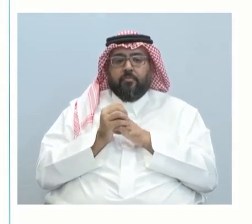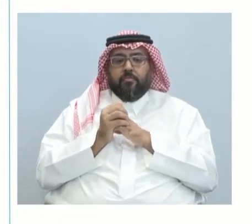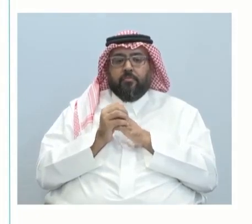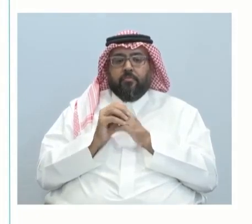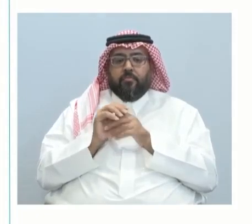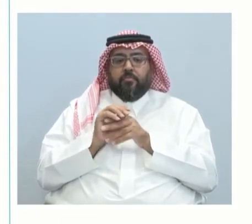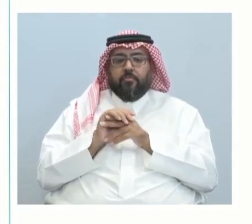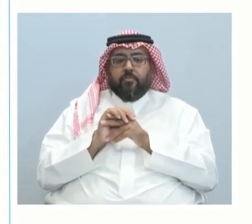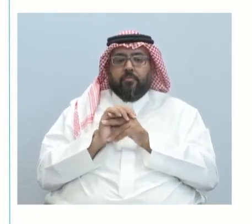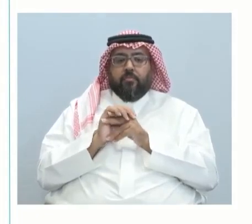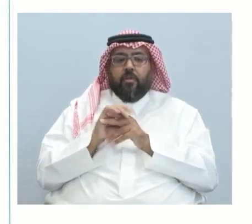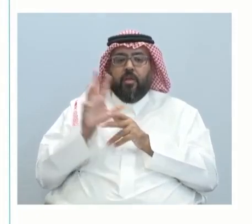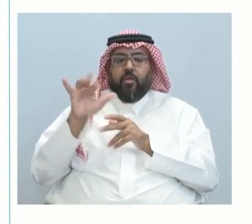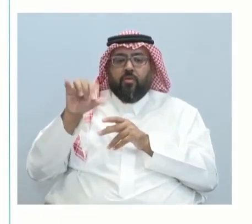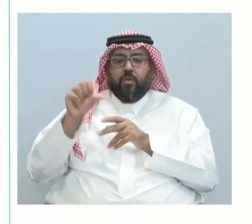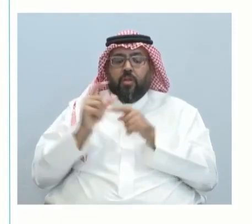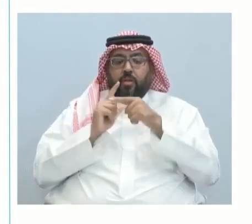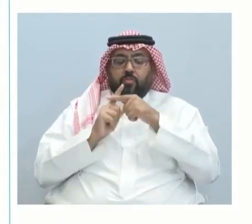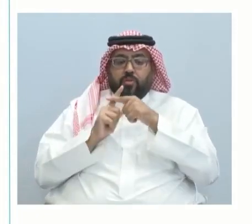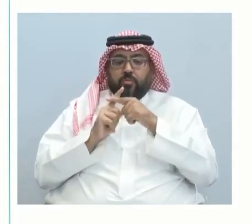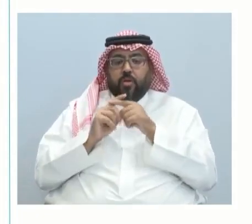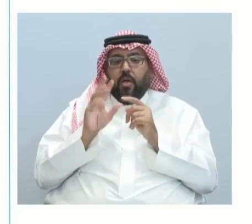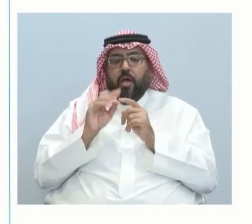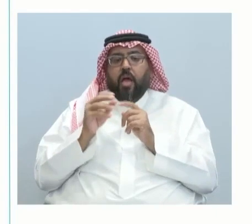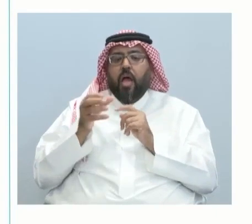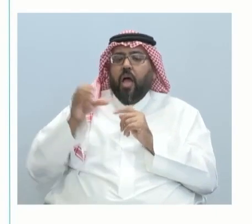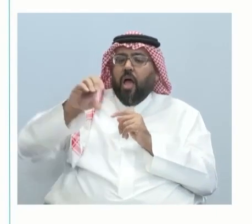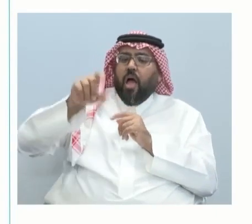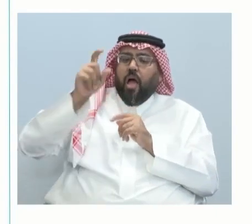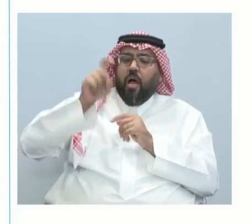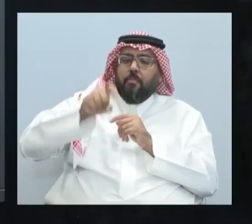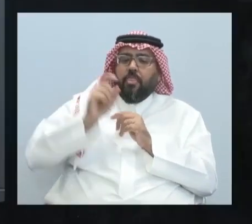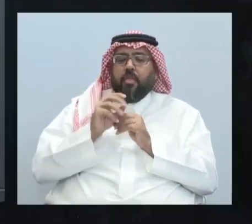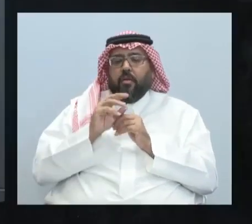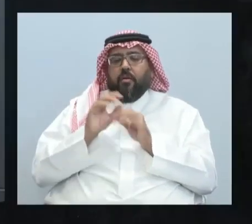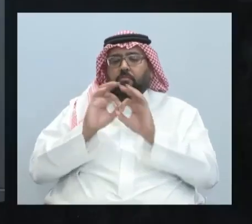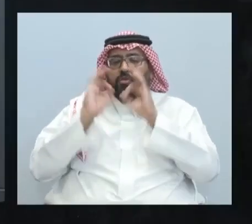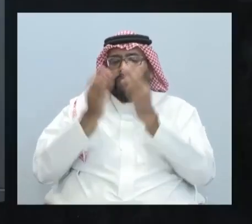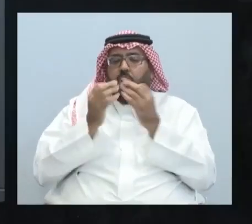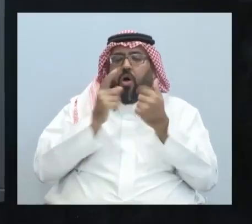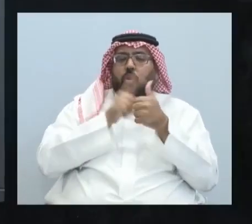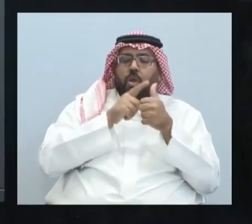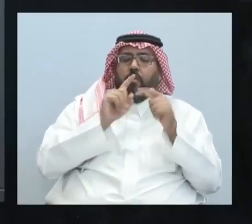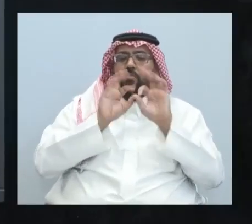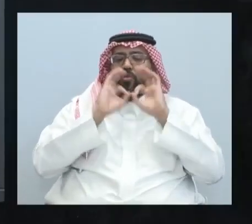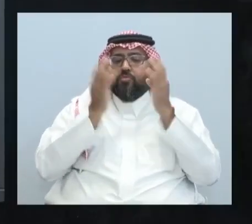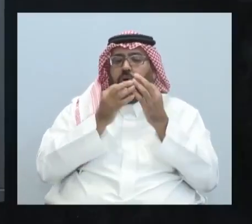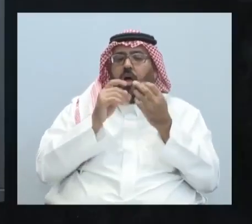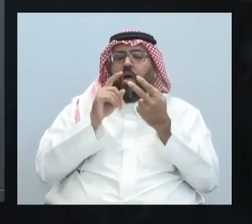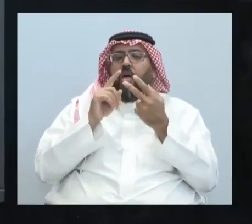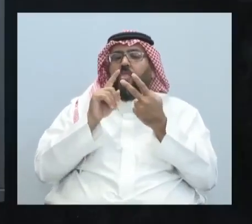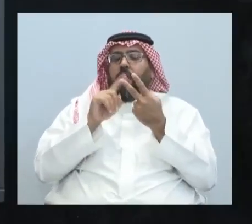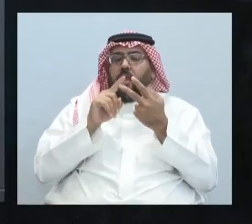كذلك في الايونات الموجبه تعتبر احماض مثل المجموعه الاولى والمجموعه الثانيه والمجموعه 13 والمجموعات الفلزيه